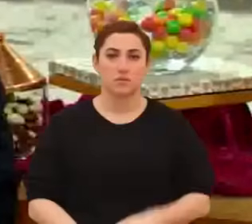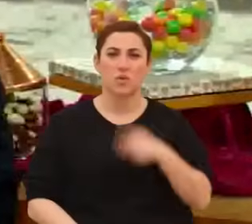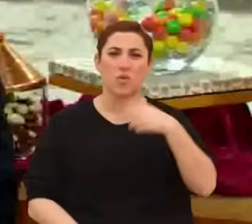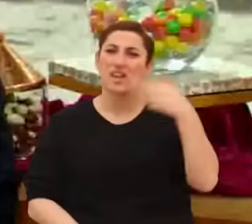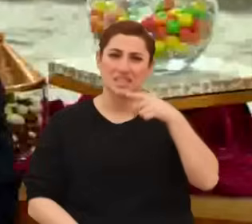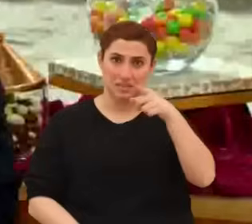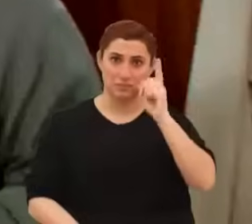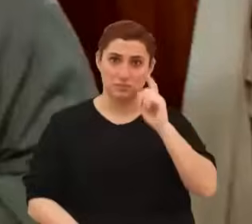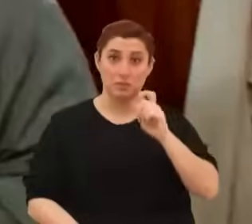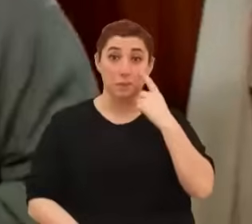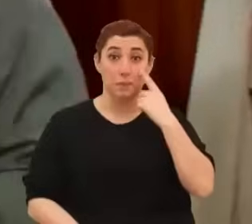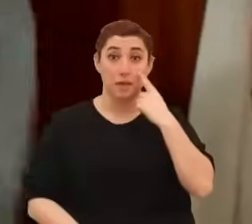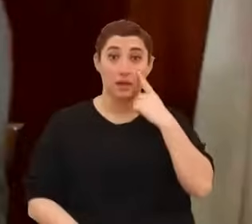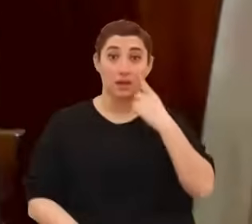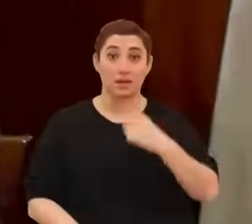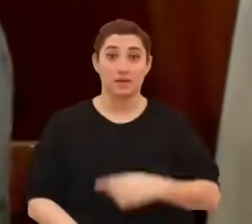O resim mi? Bak.